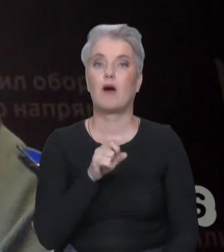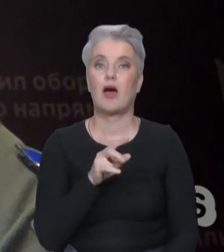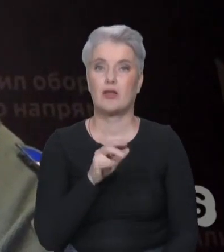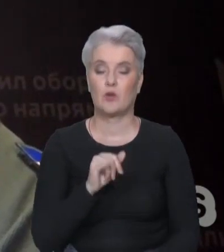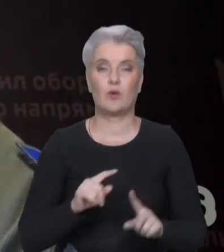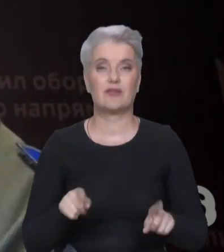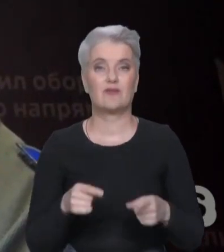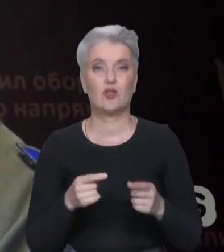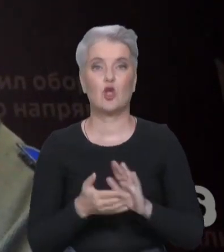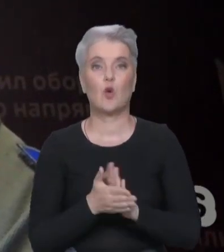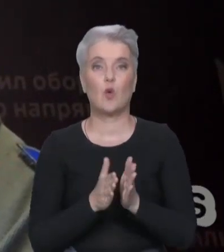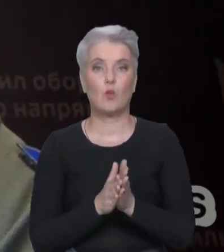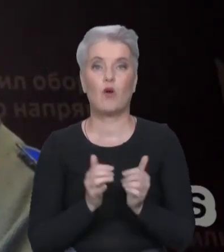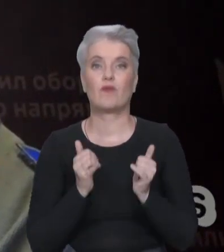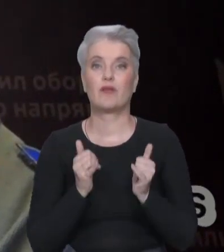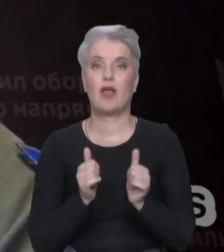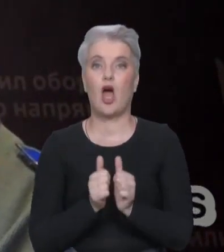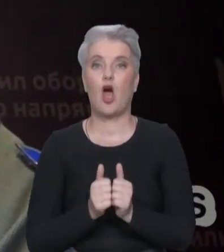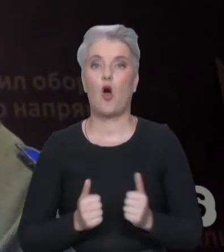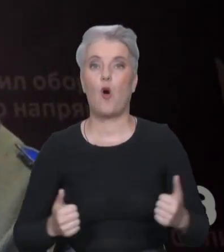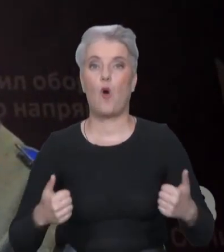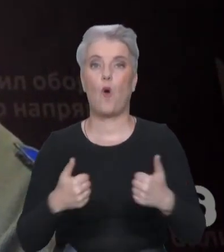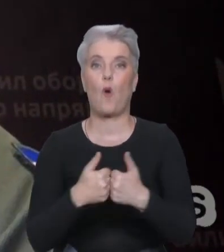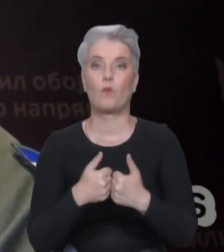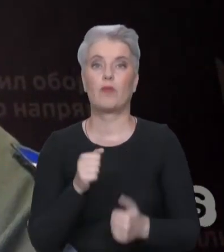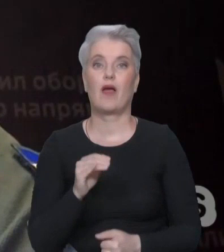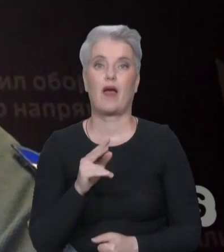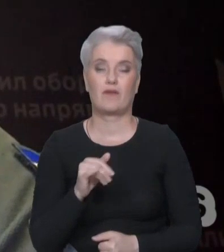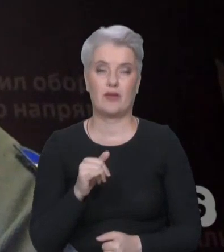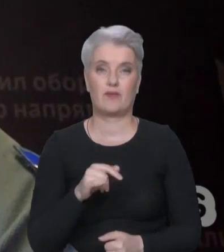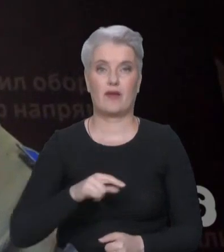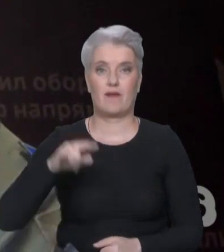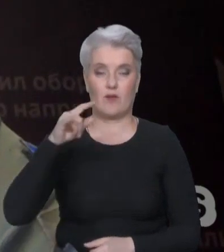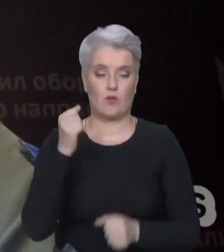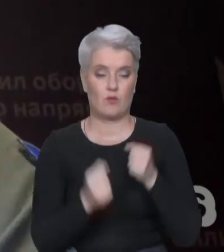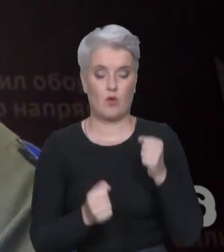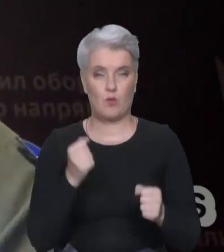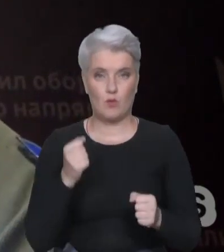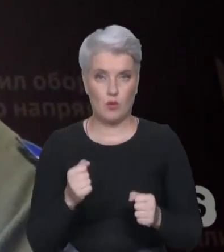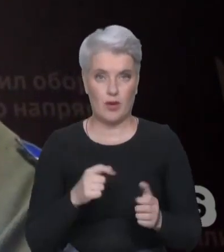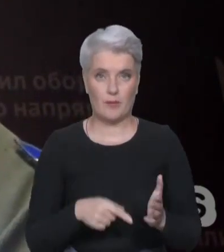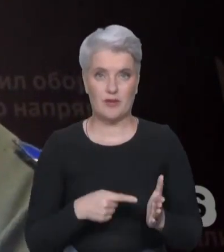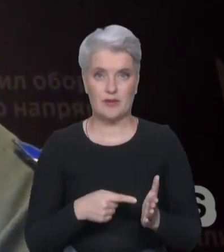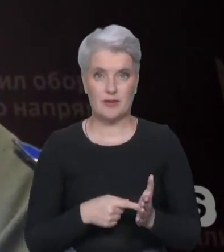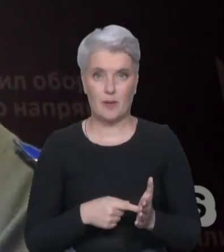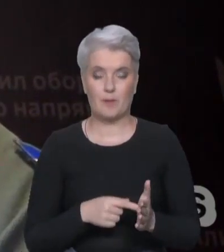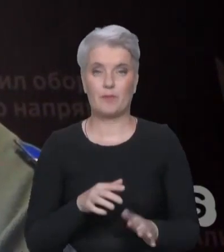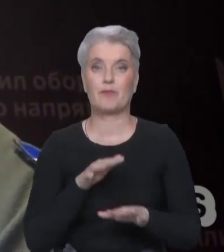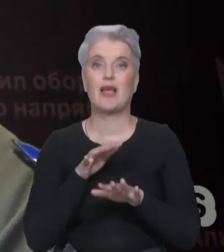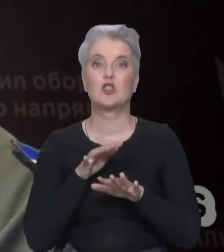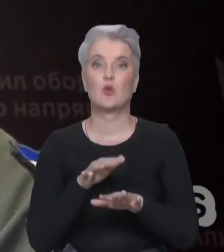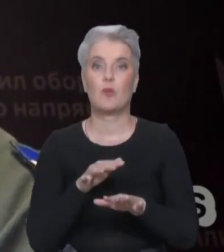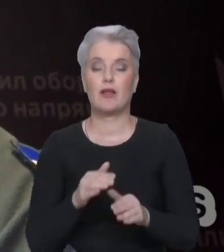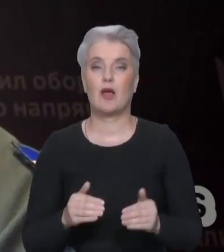Авдіївки. Ворог завдав авіаудари в околицях цих міст, включно із Красногорівкою. Щодо наступальної операції, сили